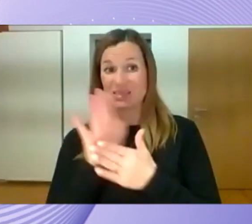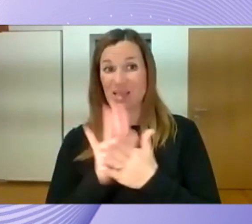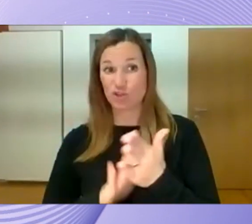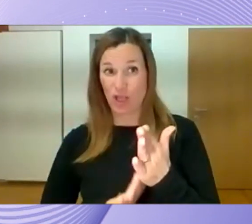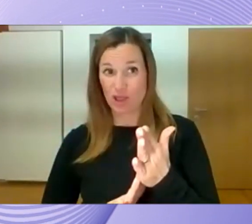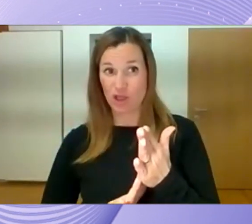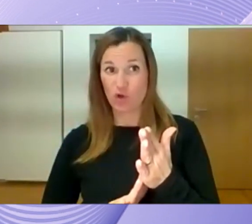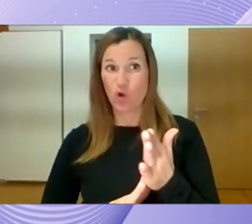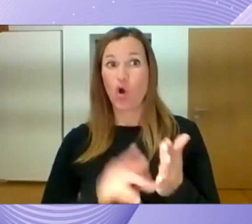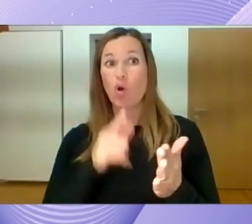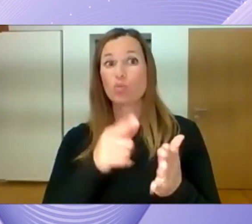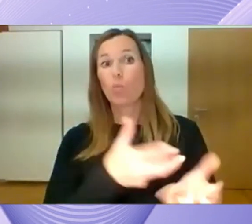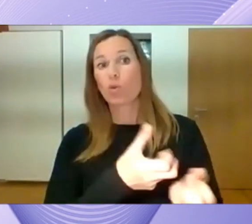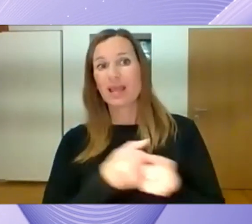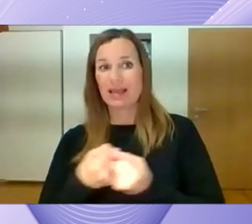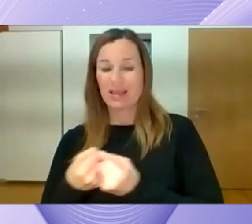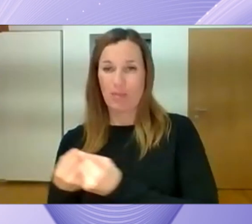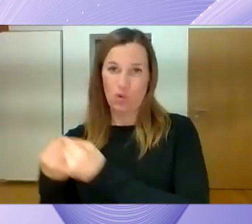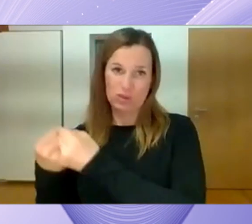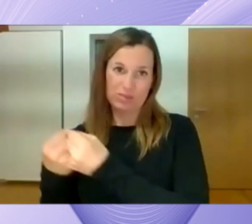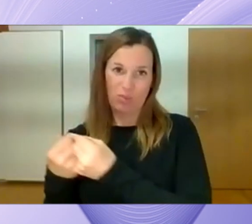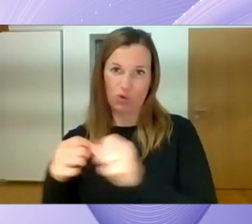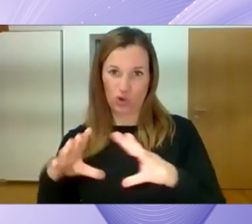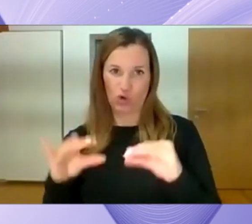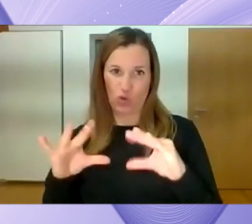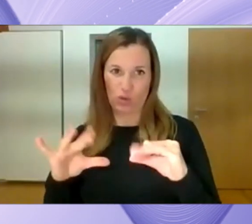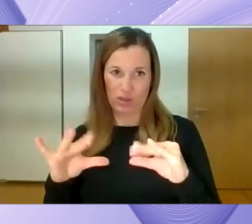rjuho potegnemo izpod jogija.